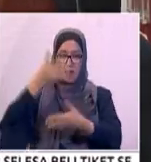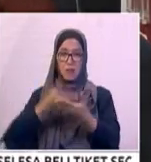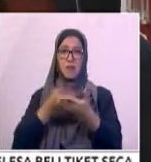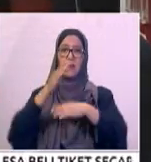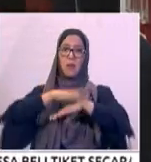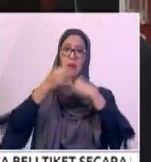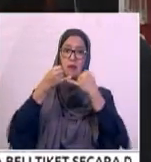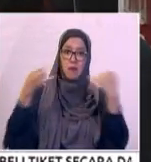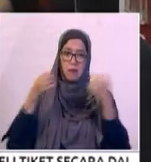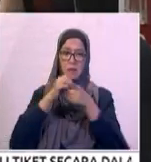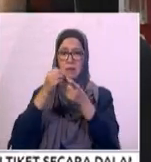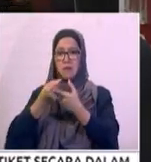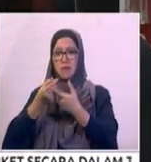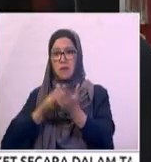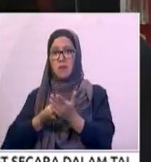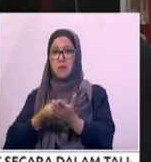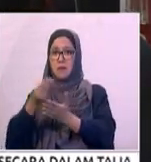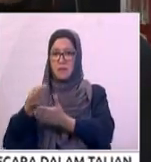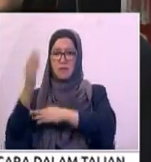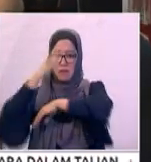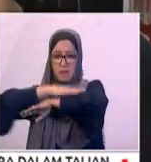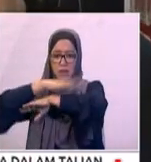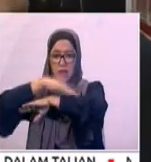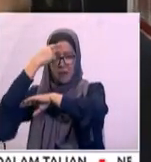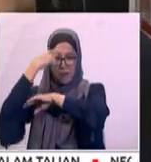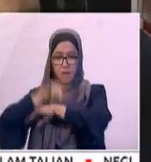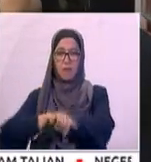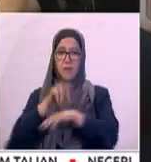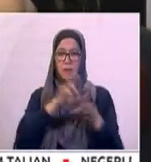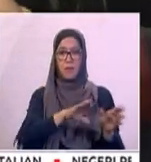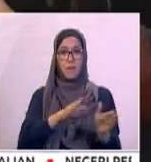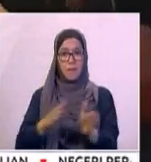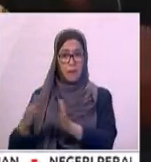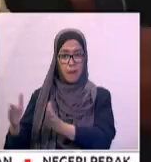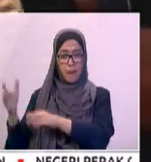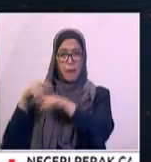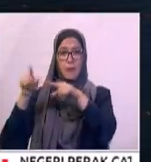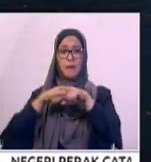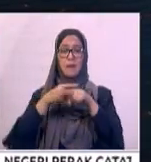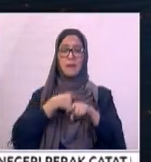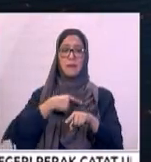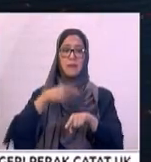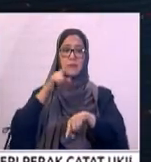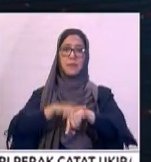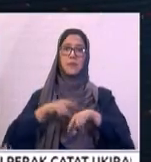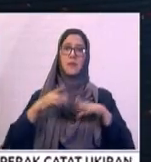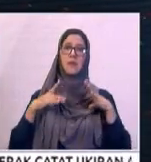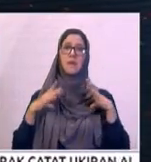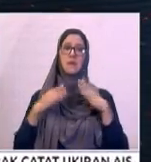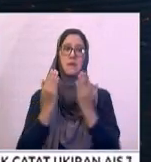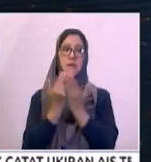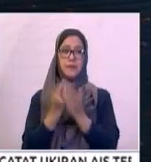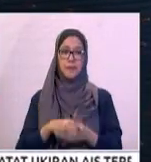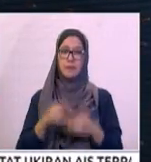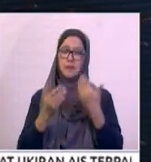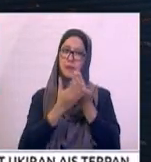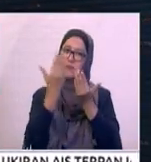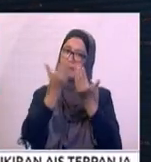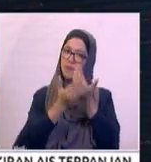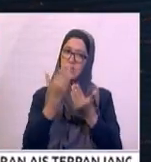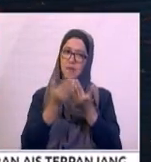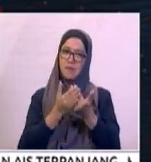kaunter bagi merancang perjalanan mereka dalam musim perayaan dan cuti sekolah ini. Sangat selesa, sangat memudahkan.